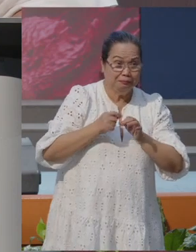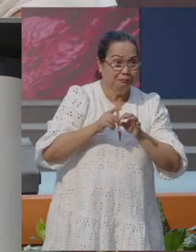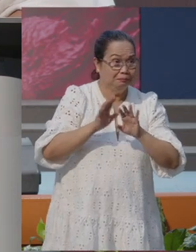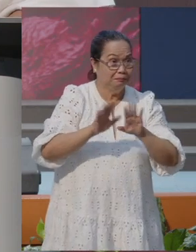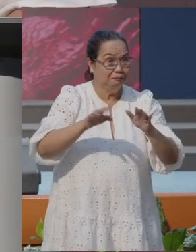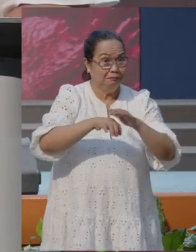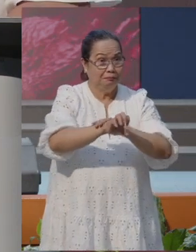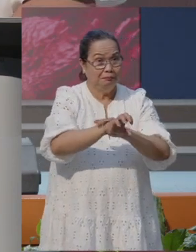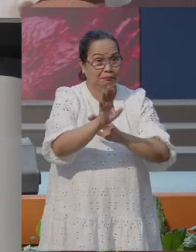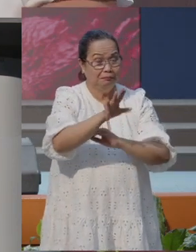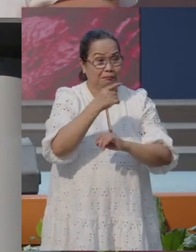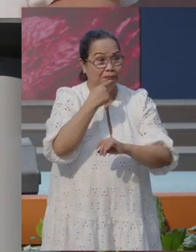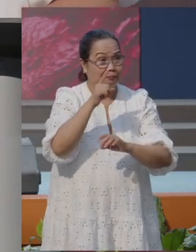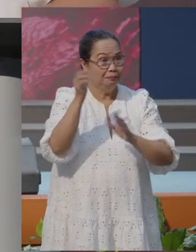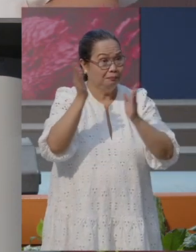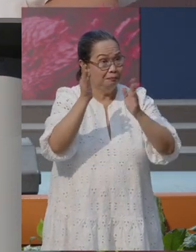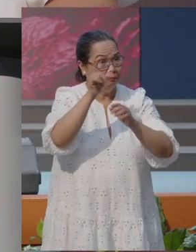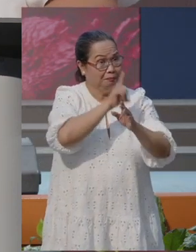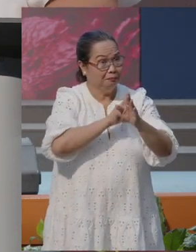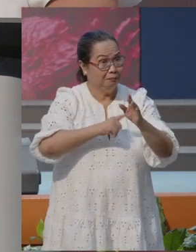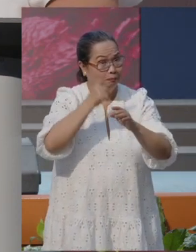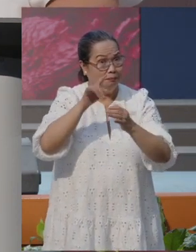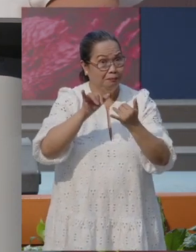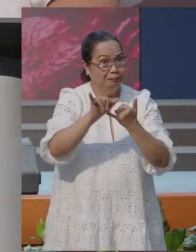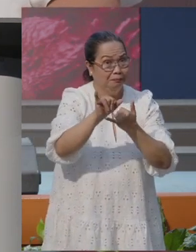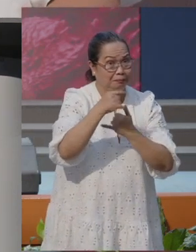the assembly of the Lord forever.